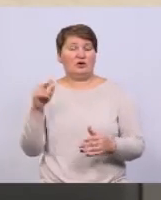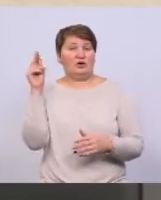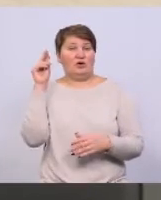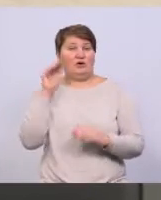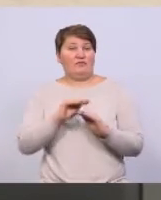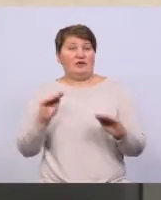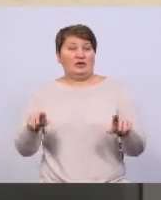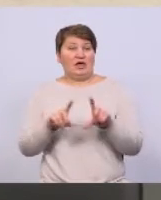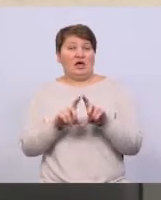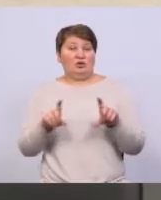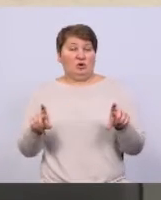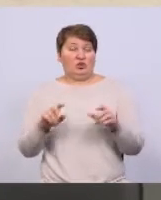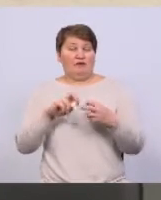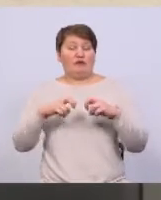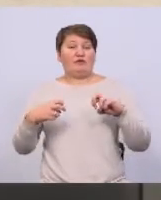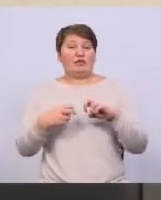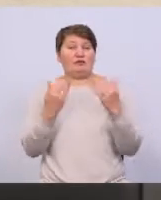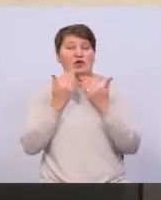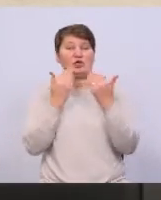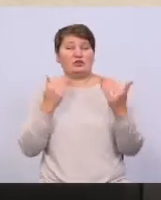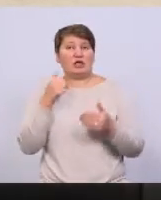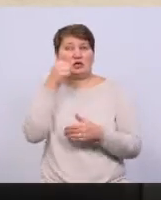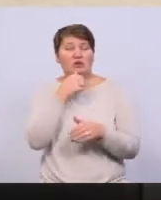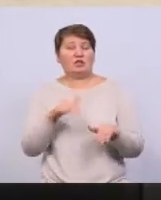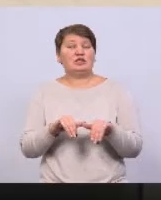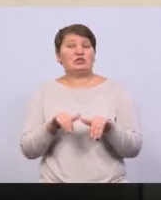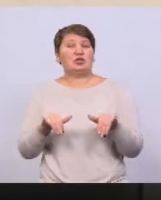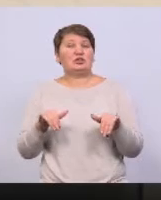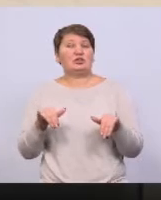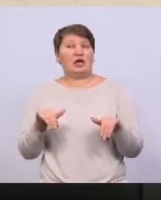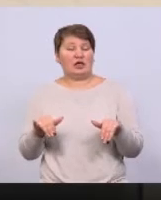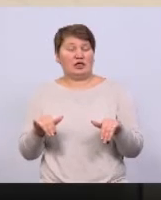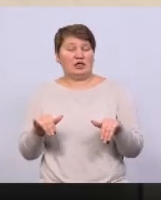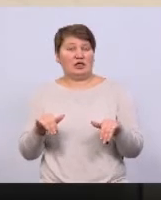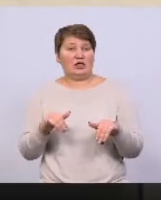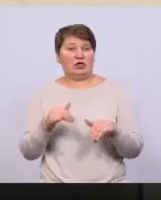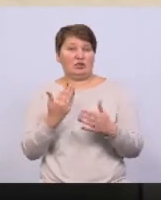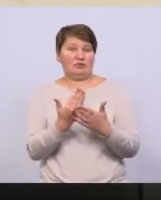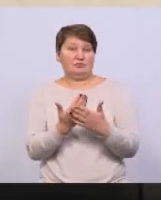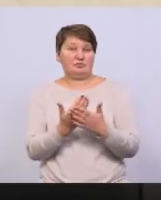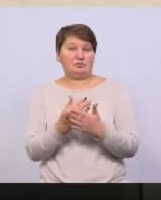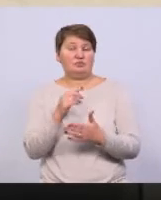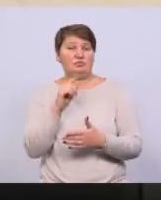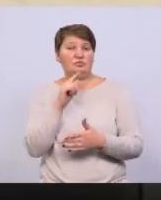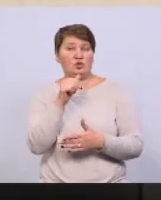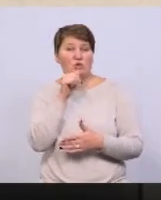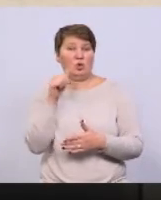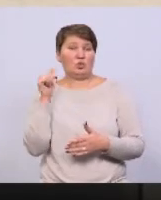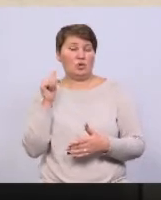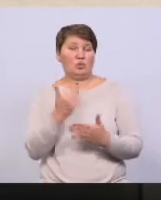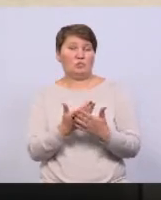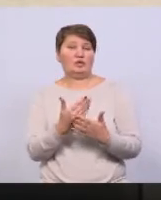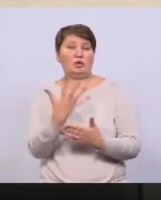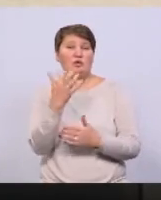освіти у місті Івано-Франківську за останні роки зростає. І тільки цього року близько 500 дітей